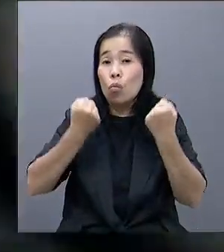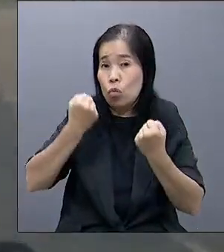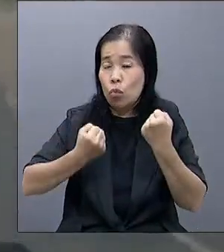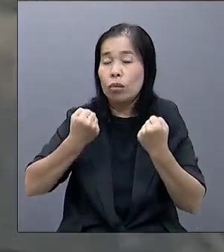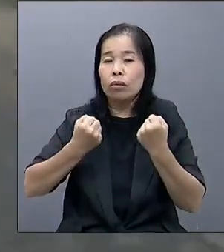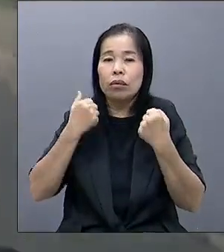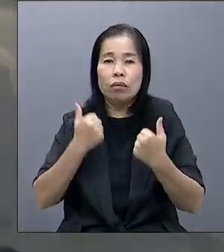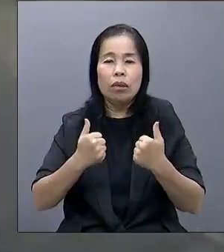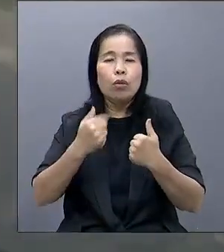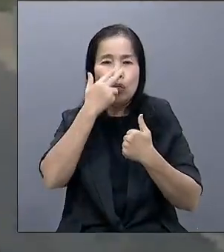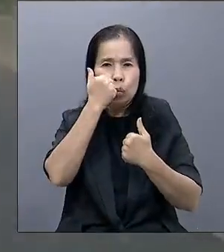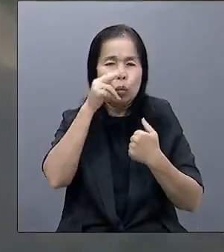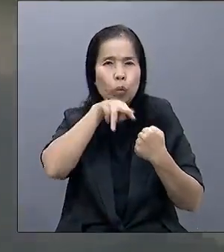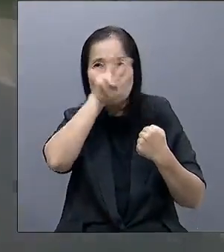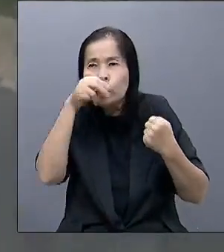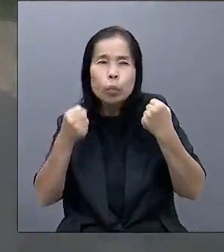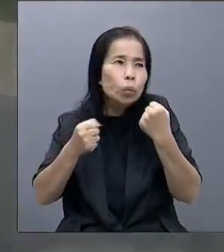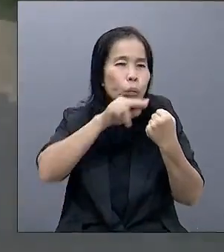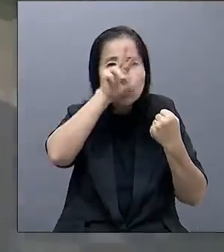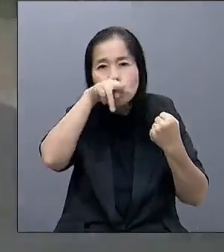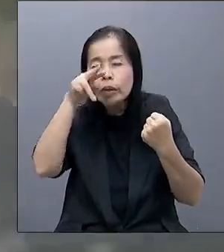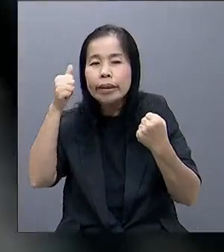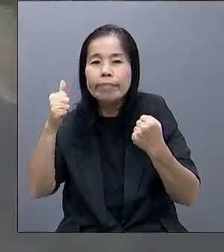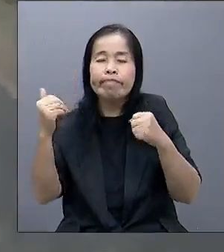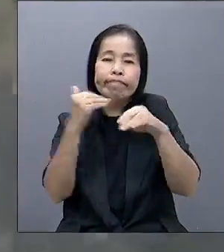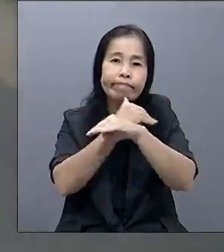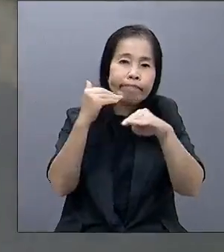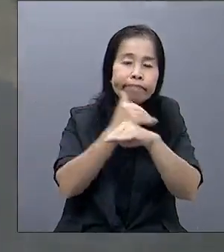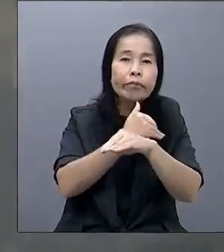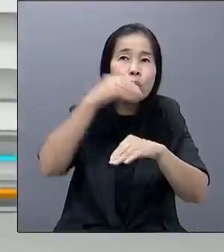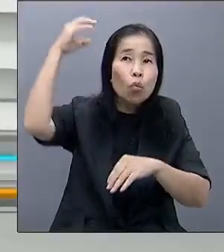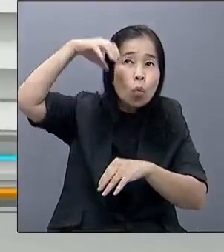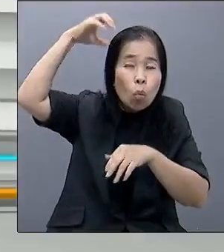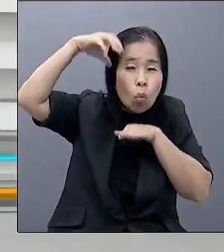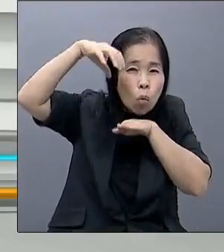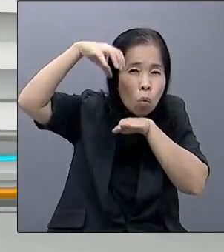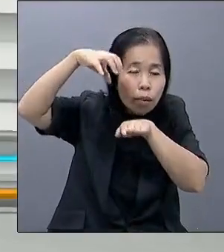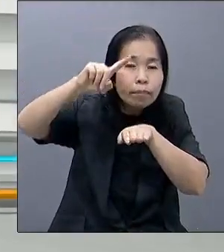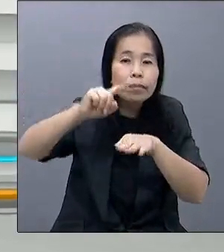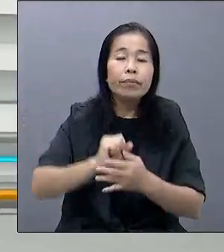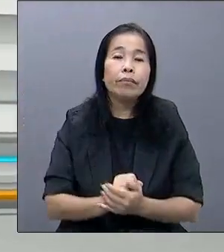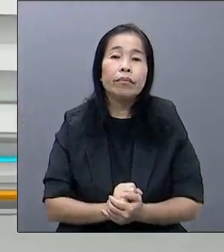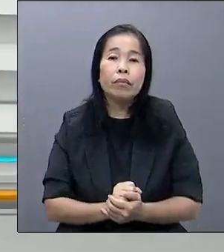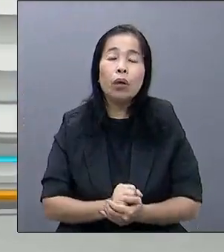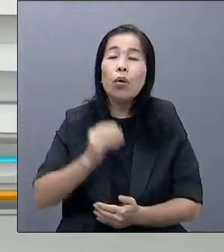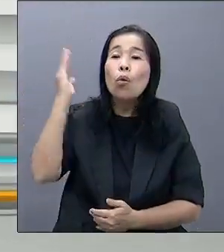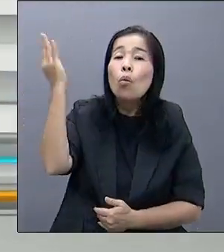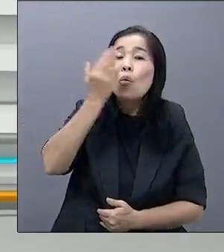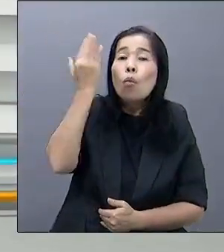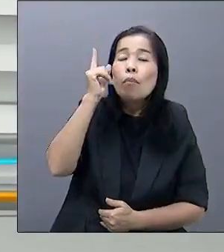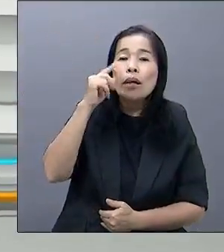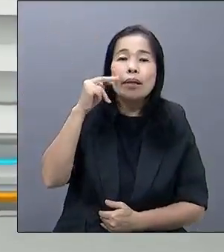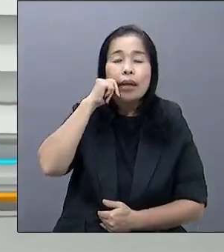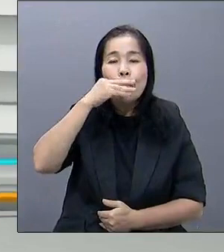เชκεพ่านบิเวณทมฟันฟ้า Lit Metal เยี่ยนส 2012ด